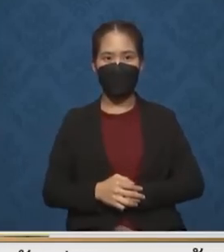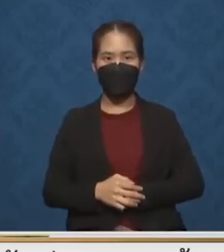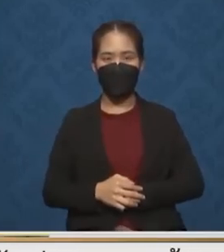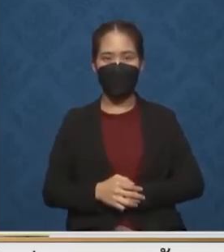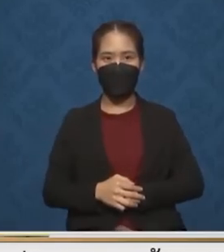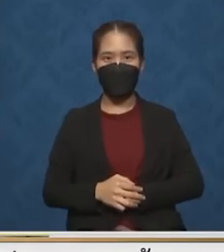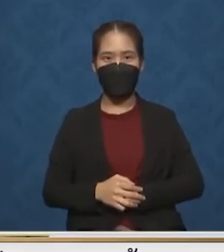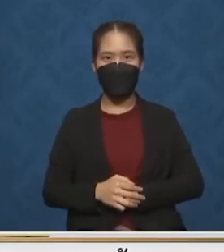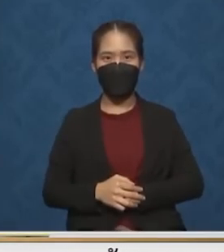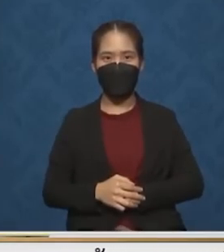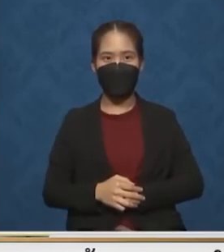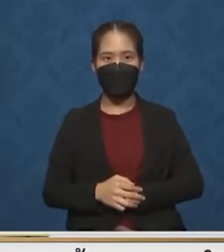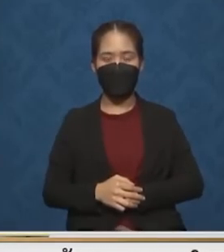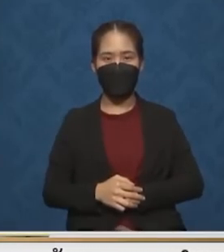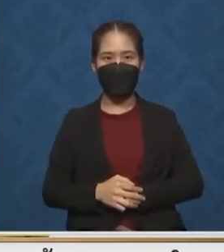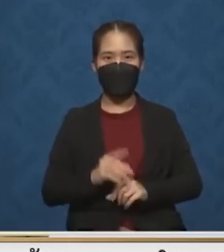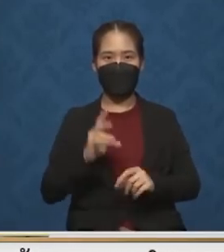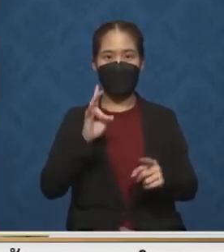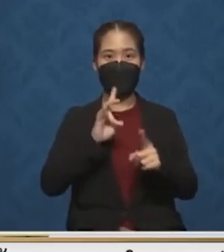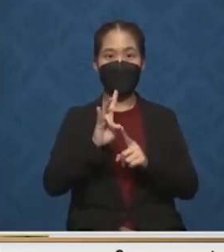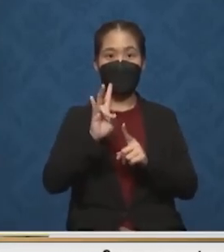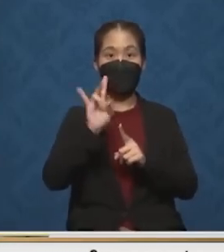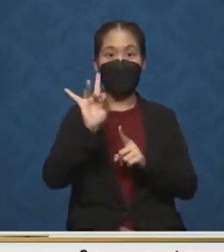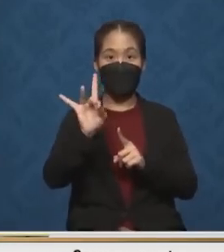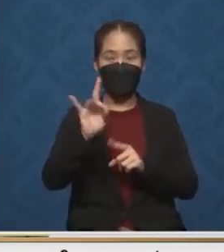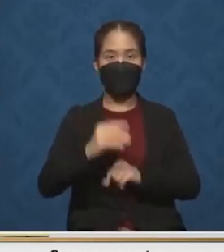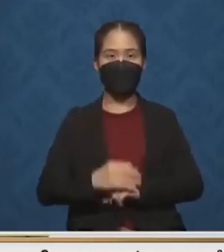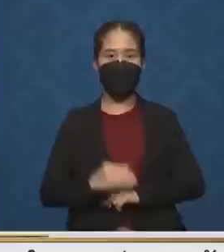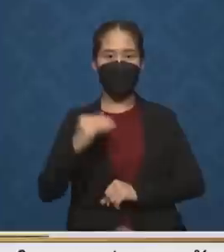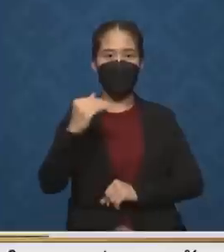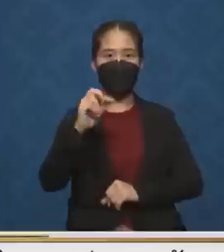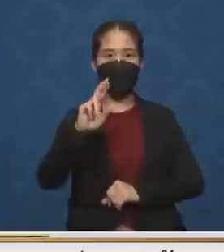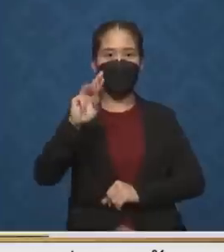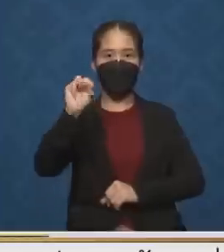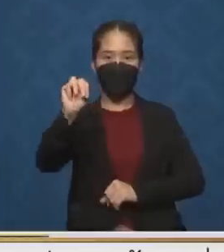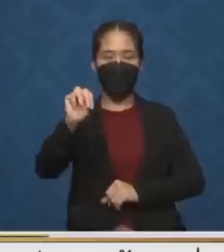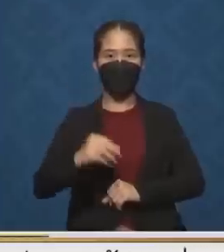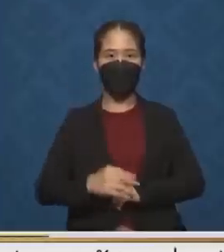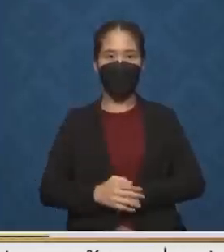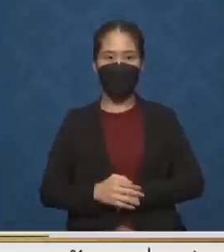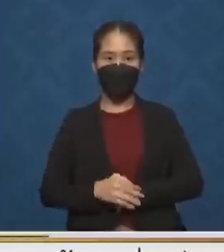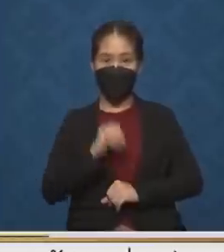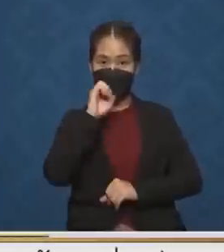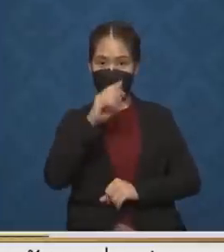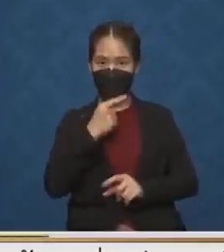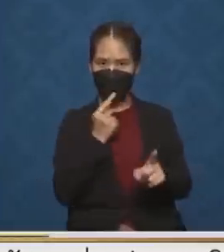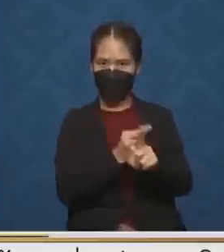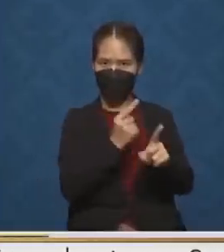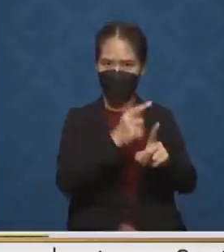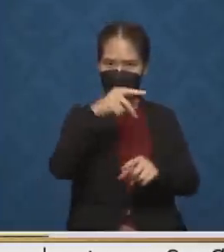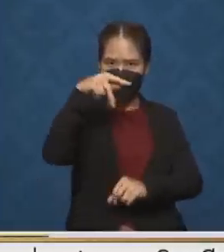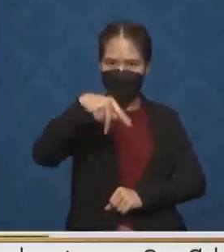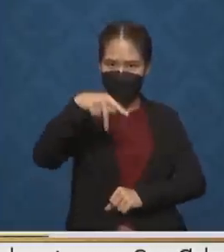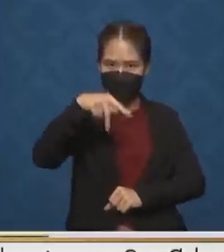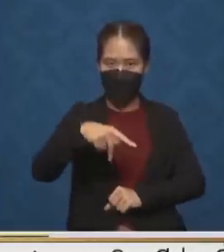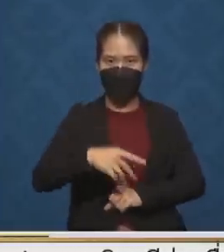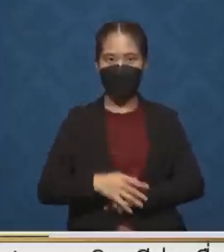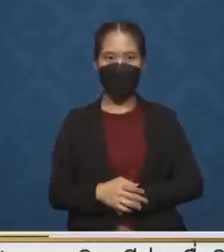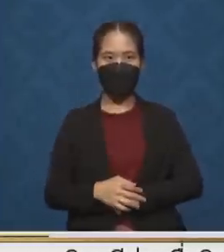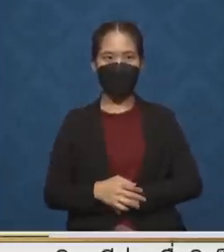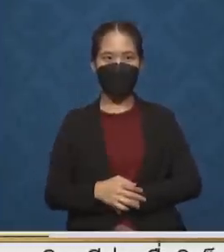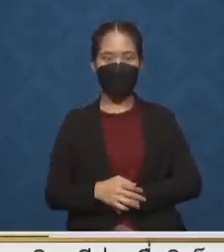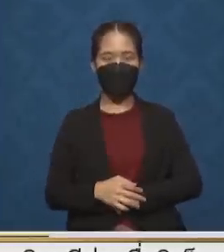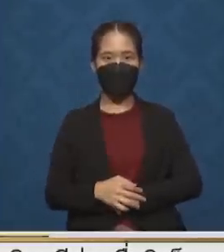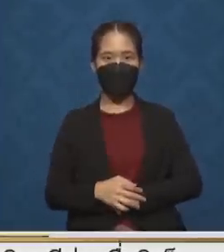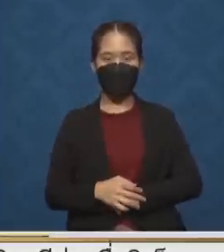ลำดับที่ 78 คุณรังสิมันโรมให้ติดตามเป็พิเศษนี่คือหน่วยงาน